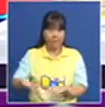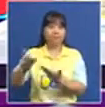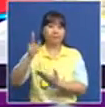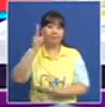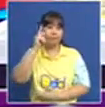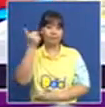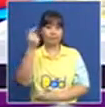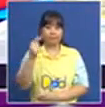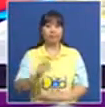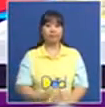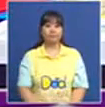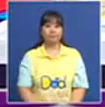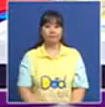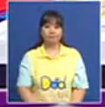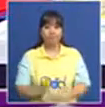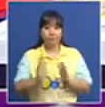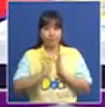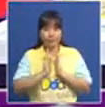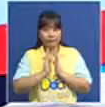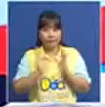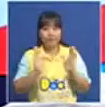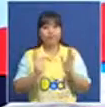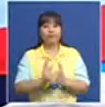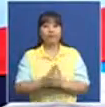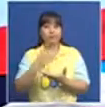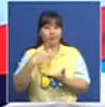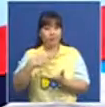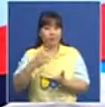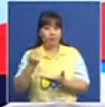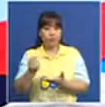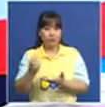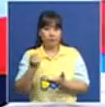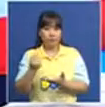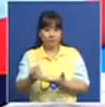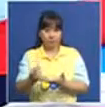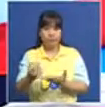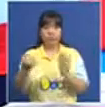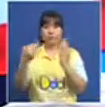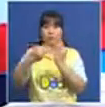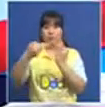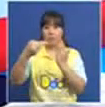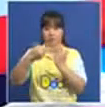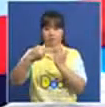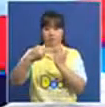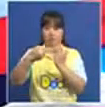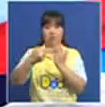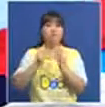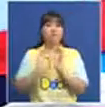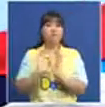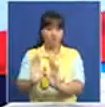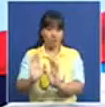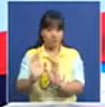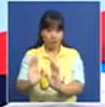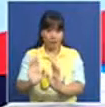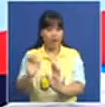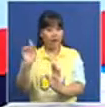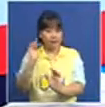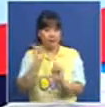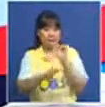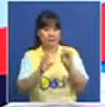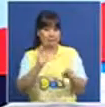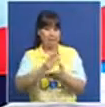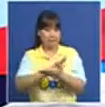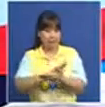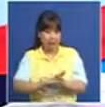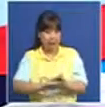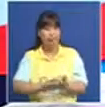างสถานีค่ะ ค่ะขอบคุณคุณสุภัทราค่ะรายงานสดเข้ามานะคะจากจังหวัดหนองคายค่ะก็ฝากกันด้วยนะคะเรื่องความสะอาดนะคะไป